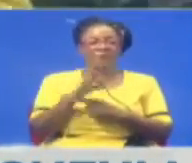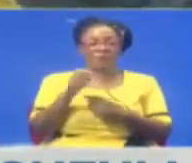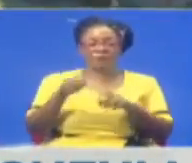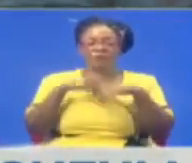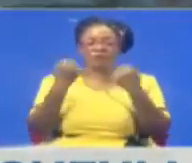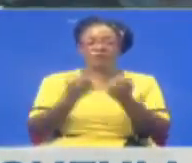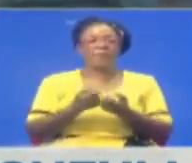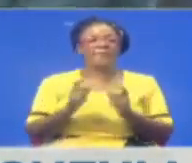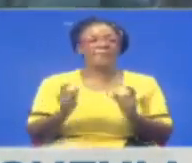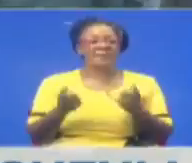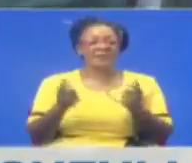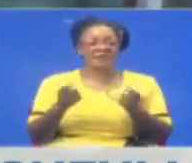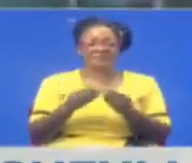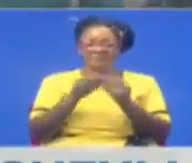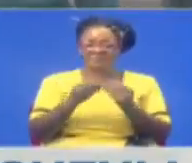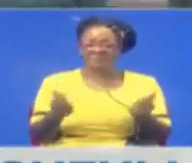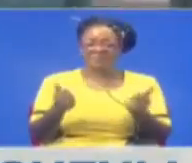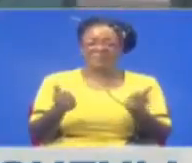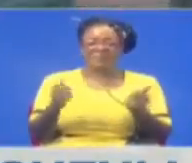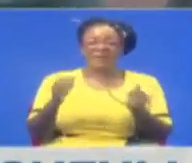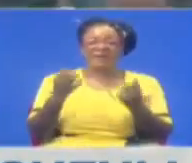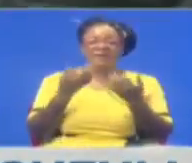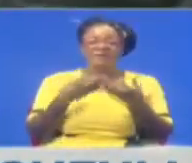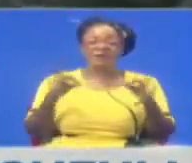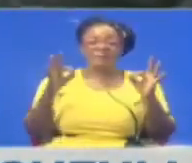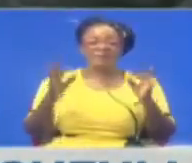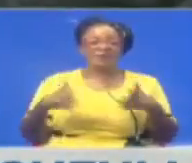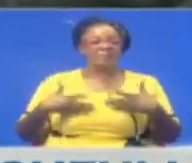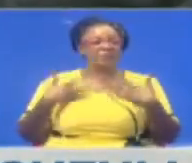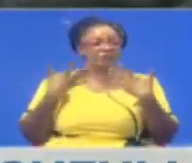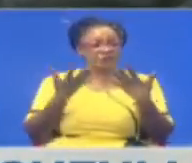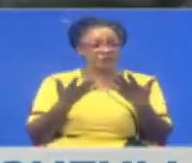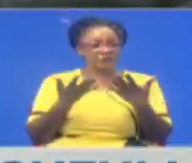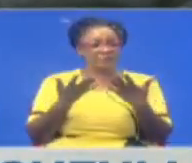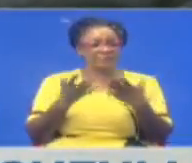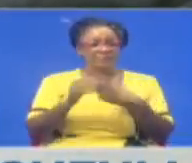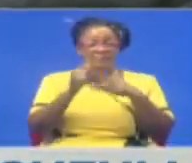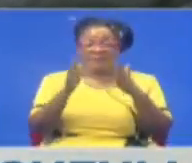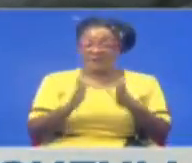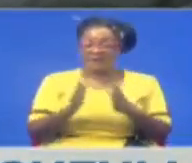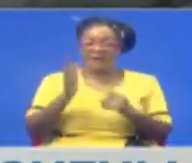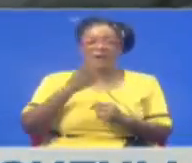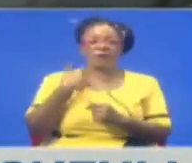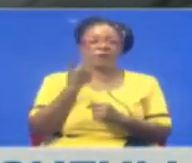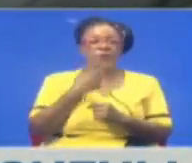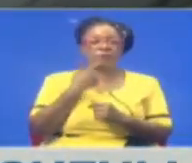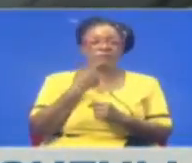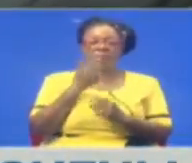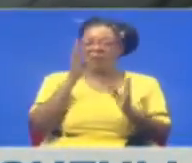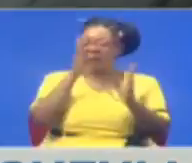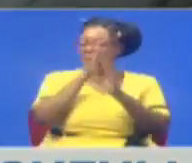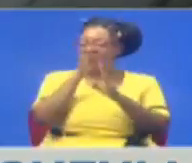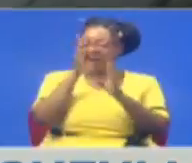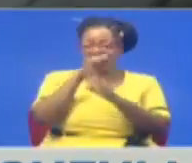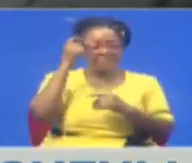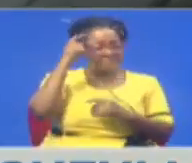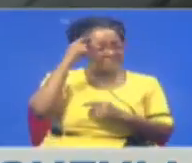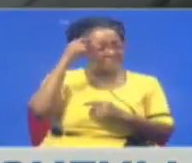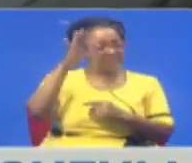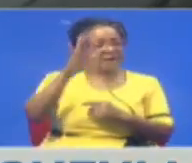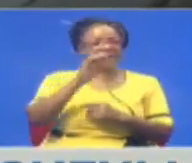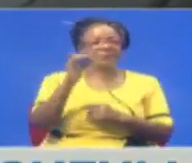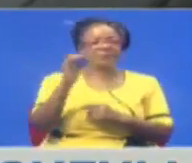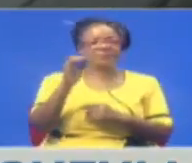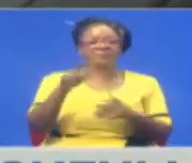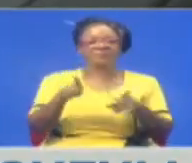kijamii kukandamiza uhuru wa kujieleza. Kiongozi huyu ambaye hakuficha mawazo yake pia alikuwa